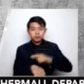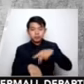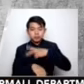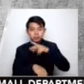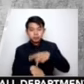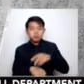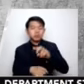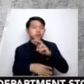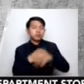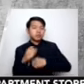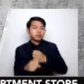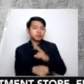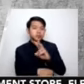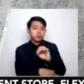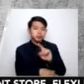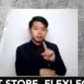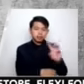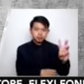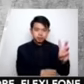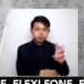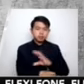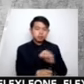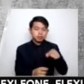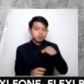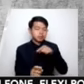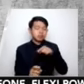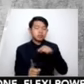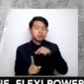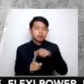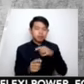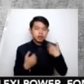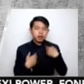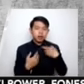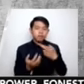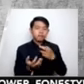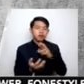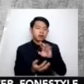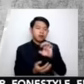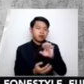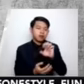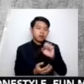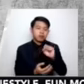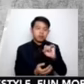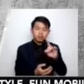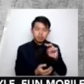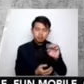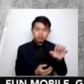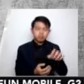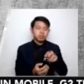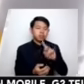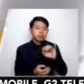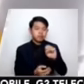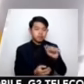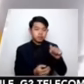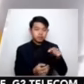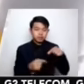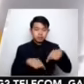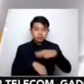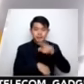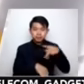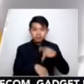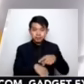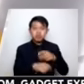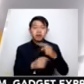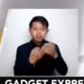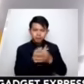o Special Resident Visa din si Lin, dahilan para malaya siyang manirahan at makapaglabas-masok ng bansa. Sila yung mga nagsimula